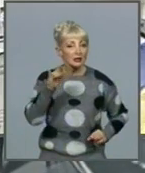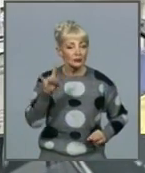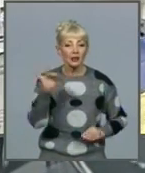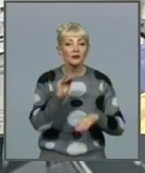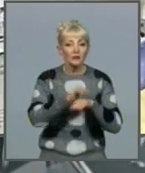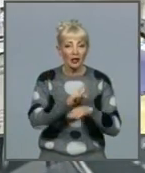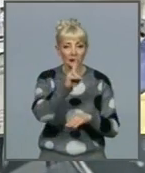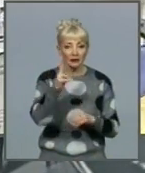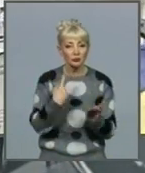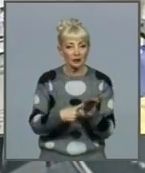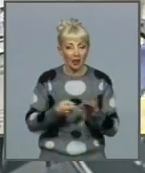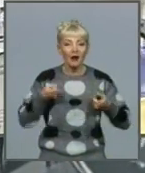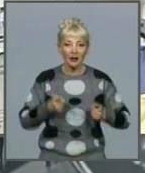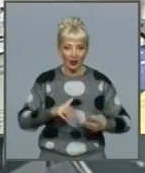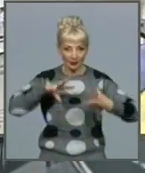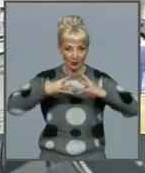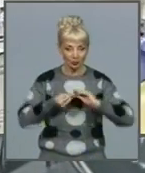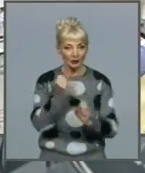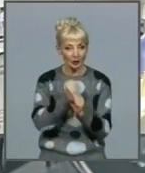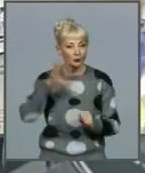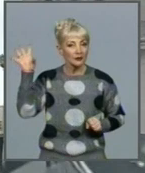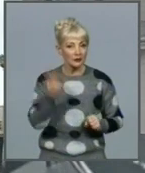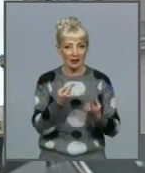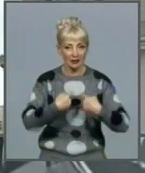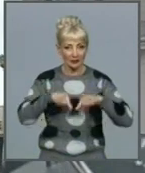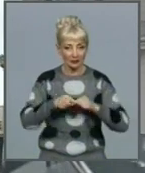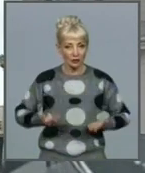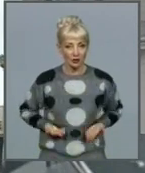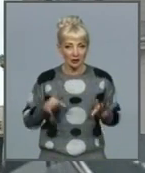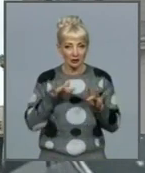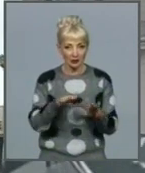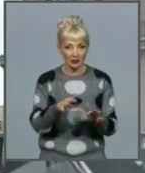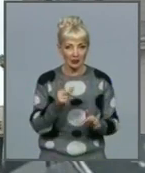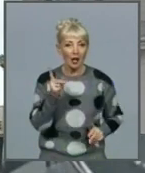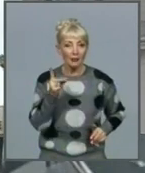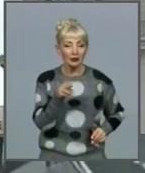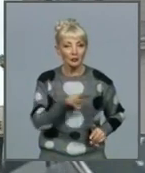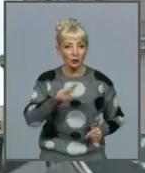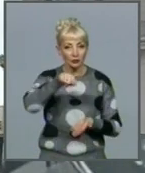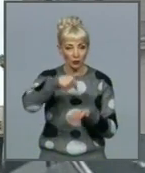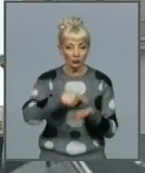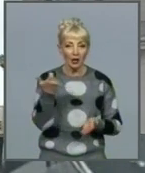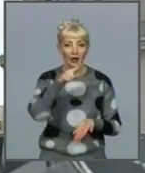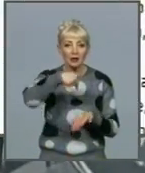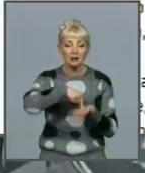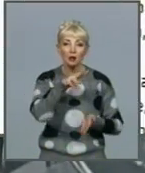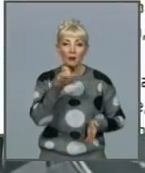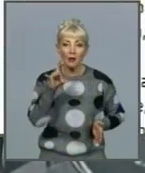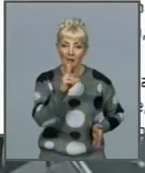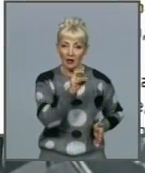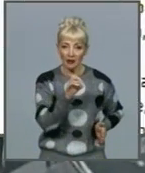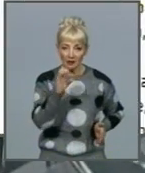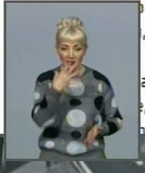реальні результати роботи всіх сфер життєдіяльності півторамільйонного міста. Харківський міський голова Геннадій Кернес на своєму